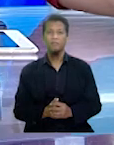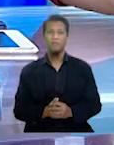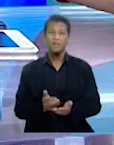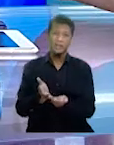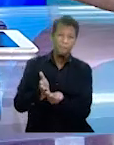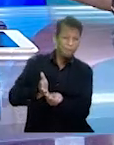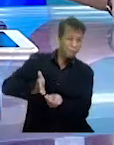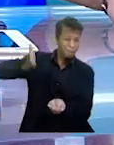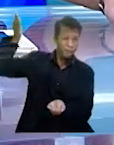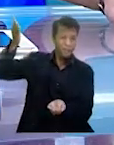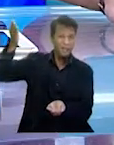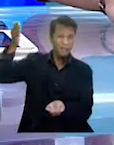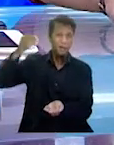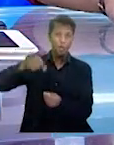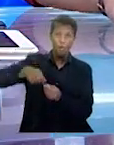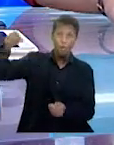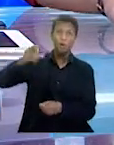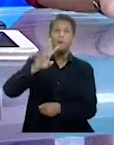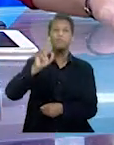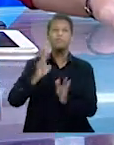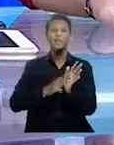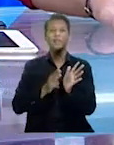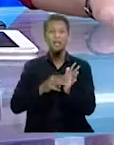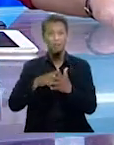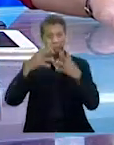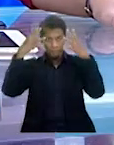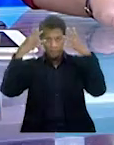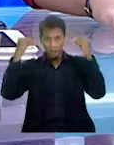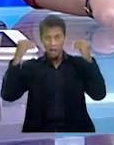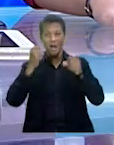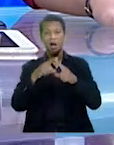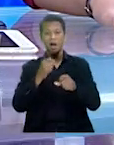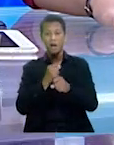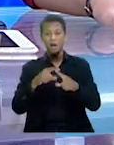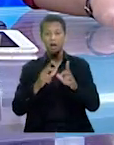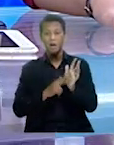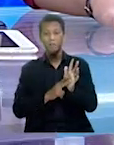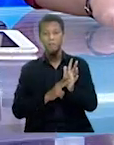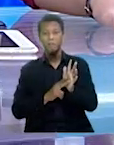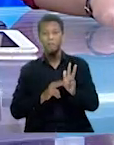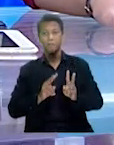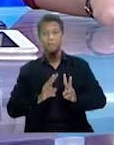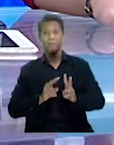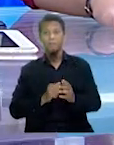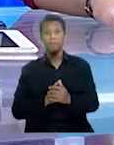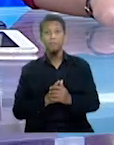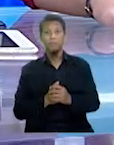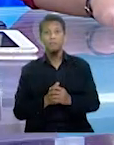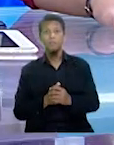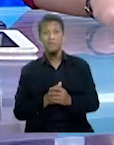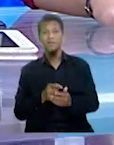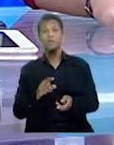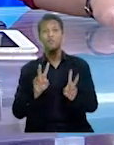Tebing setinggi 20 meter di Jorong Padang, Kabupaten Agam, Sumatera Barat longsor dan menimbun 4 orang warga. 2 korban ditemukan